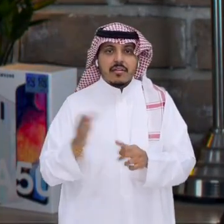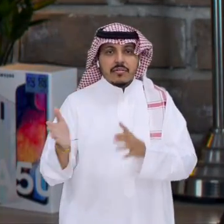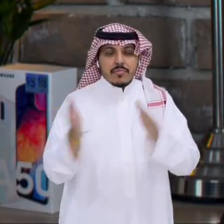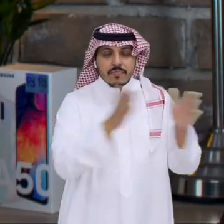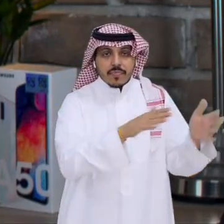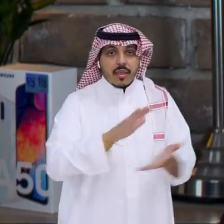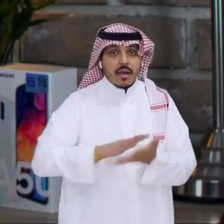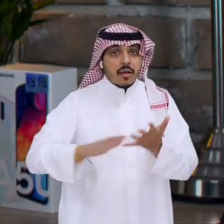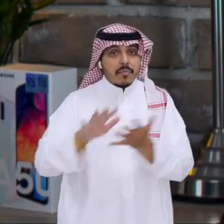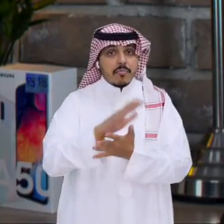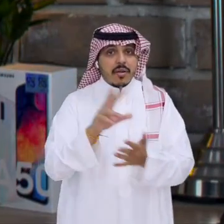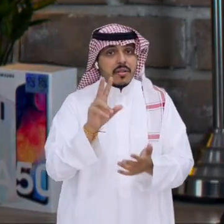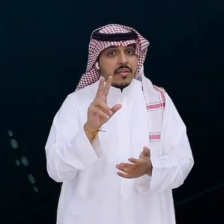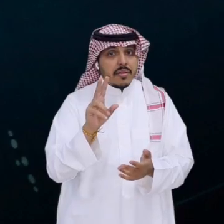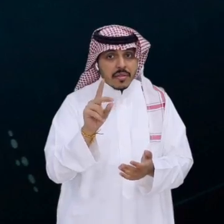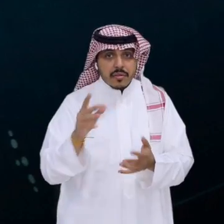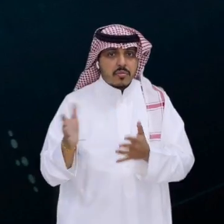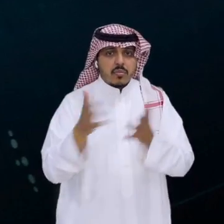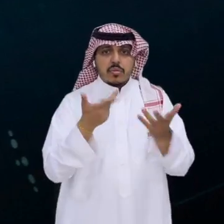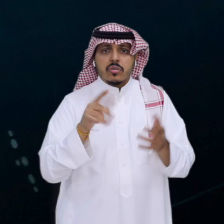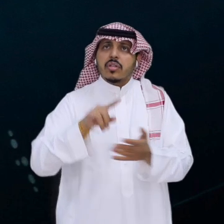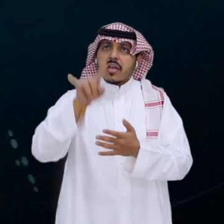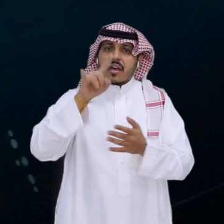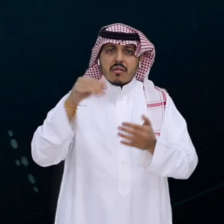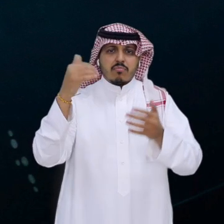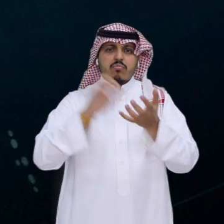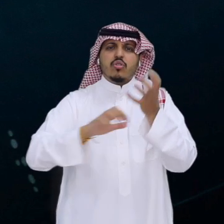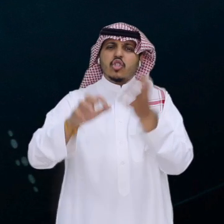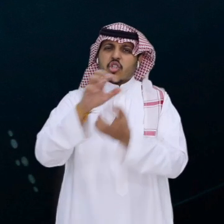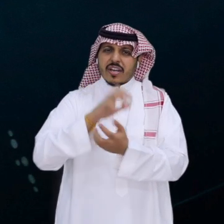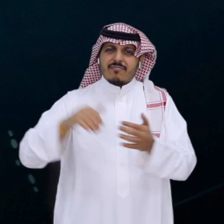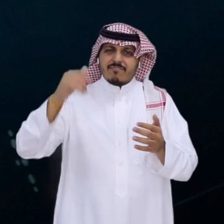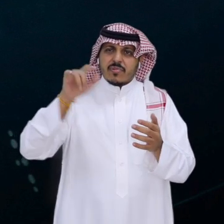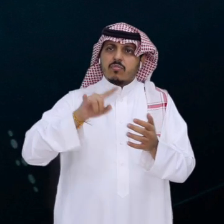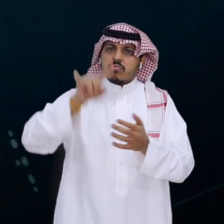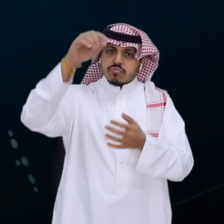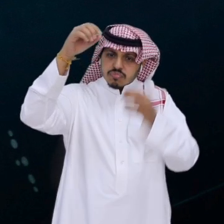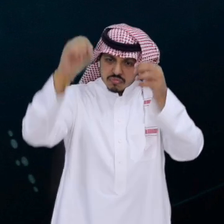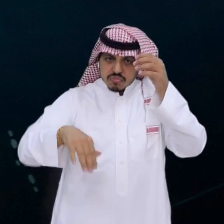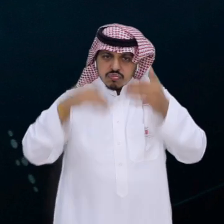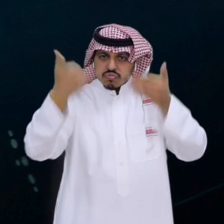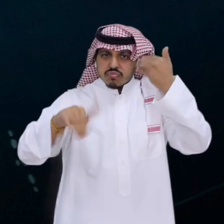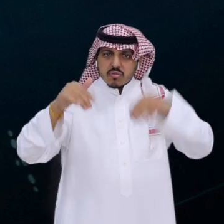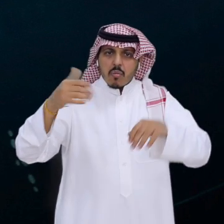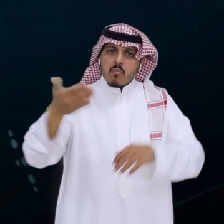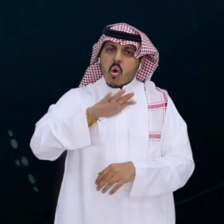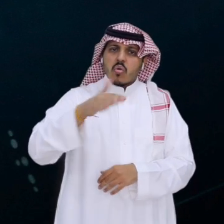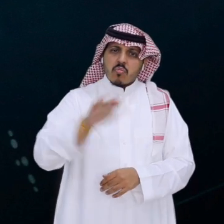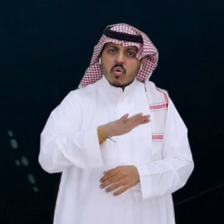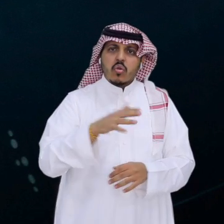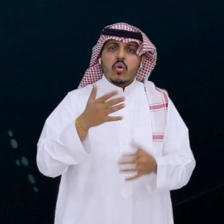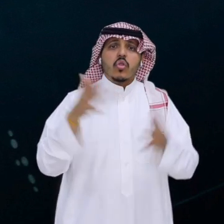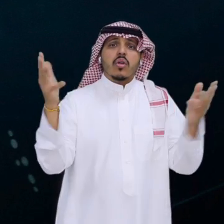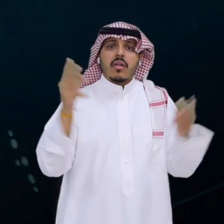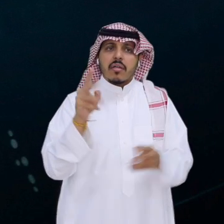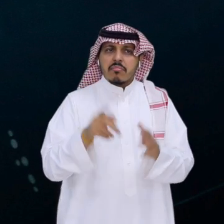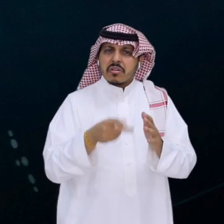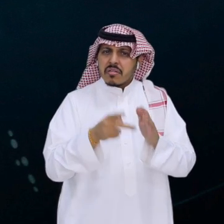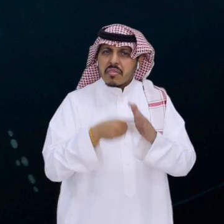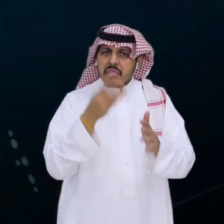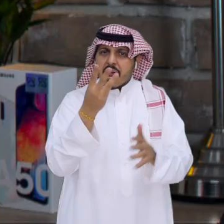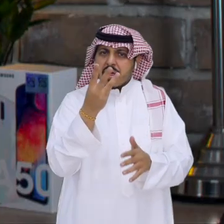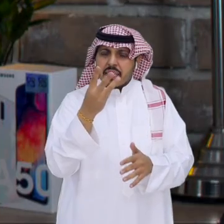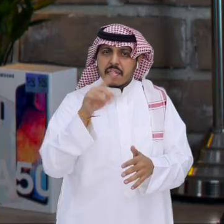بوينغ 373 ماكس، الطياره اللي صار عليها مشاكل وصار فيها اكثر من واحده طاحت، الله يرحم يا رب العالمين ويتقبل اللي الضحايا حقون